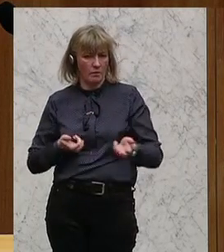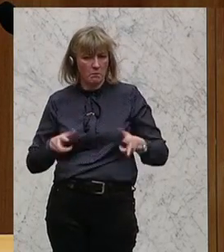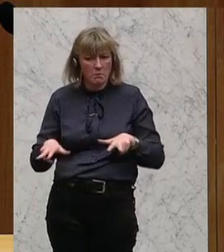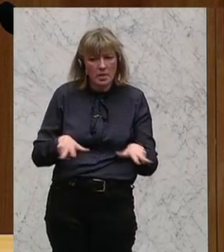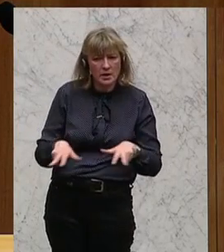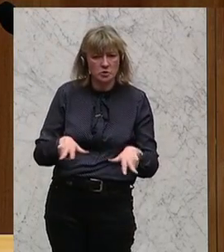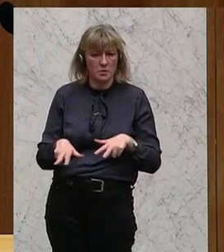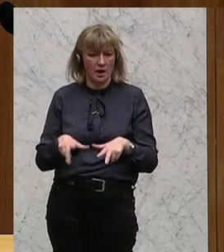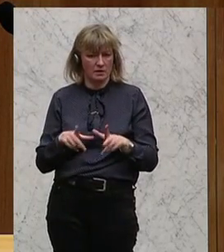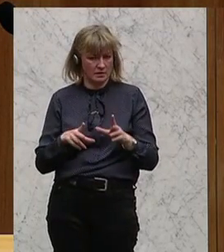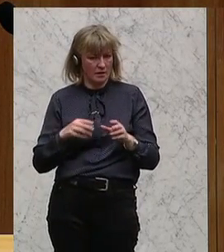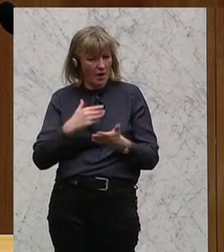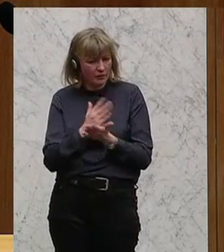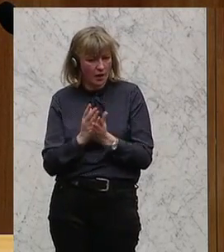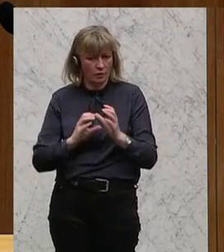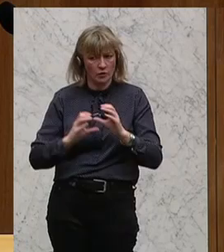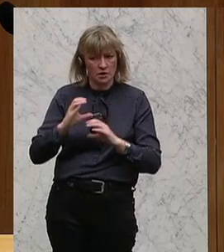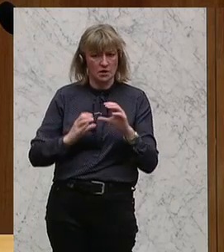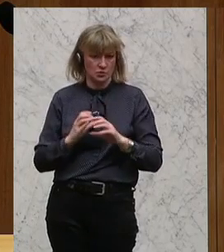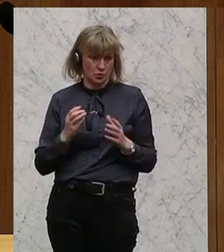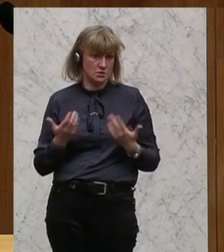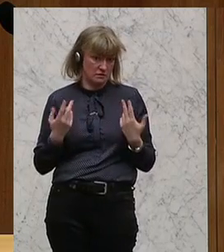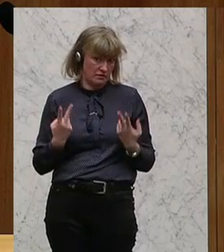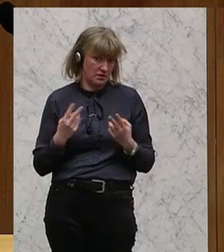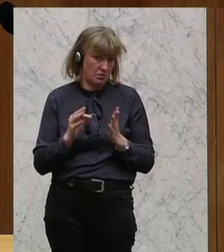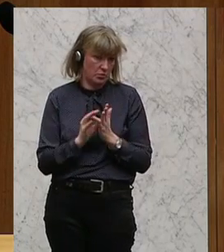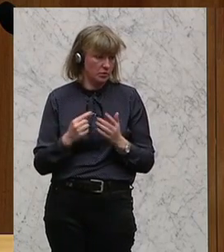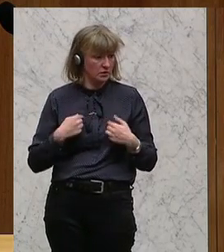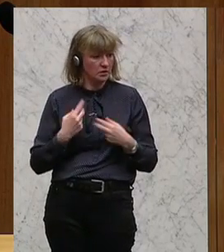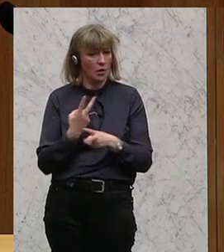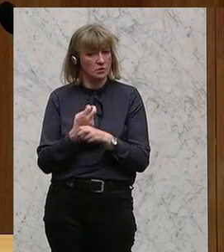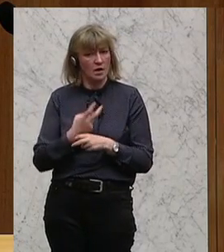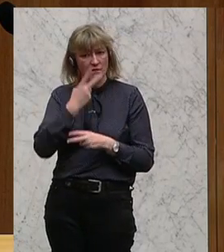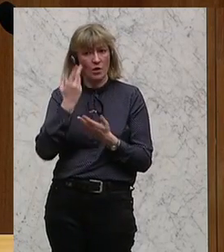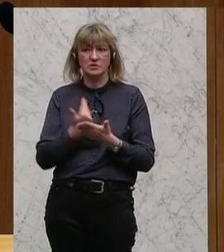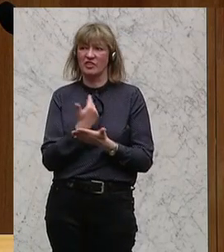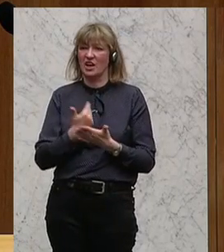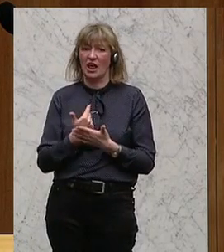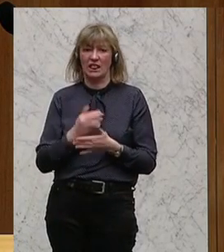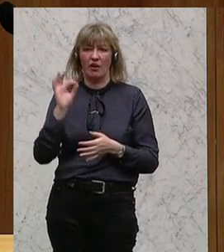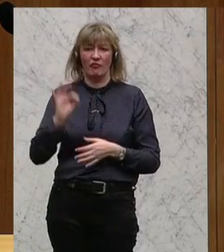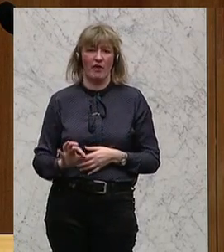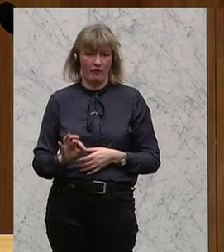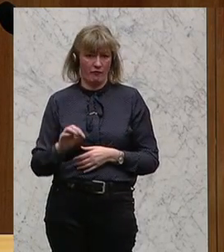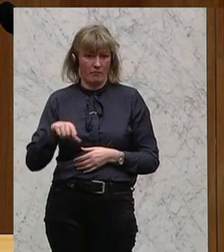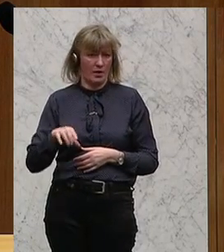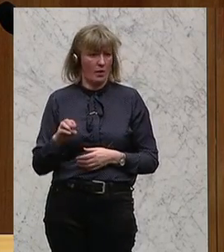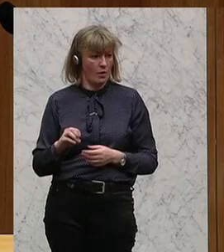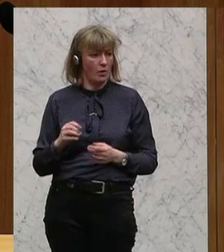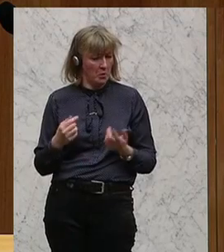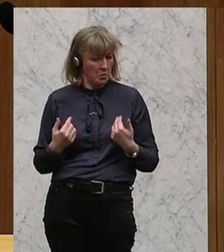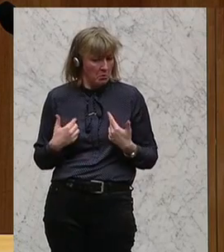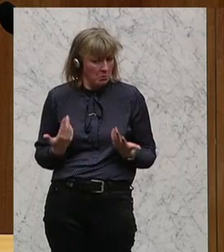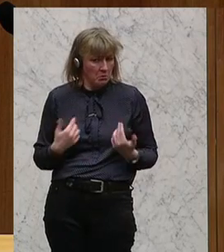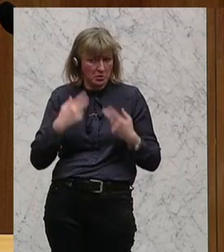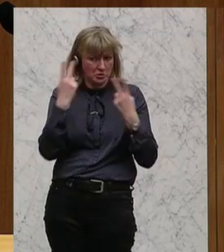dieser Ressourcen geht. Das ist ein entscheidender Punkt, und da sehen wir uns als österreichische Volksvertreter der Freiheitlichen Partei, ja, wir schämen uns